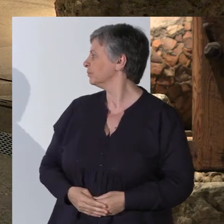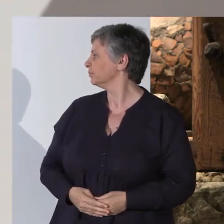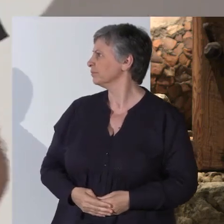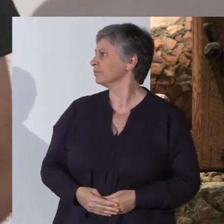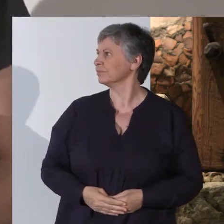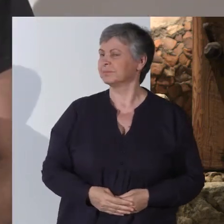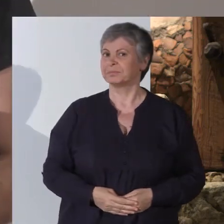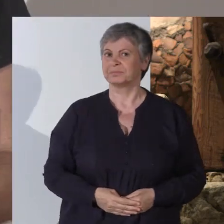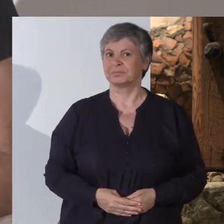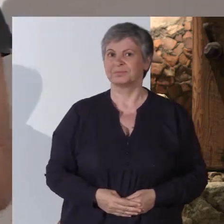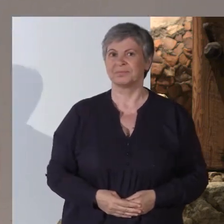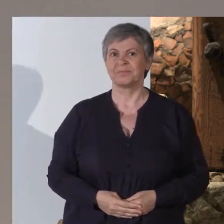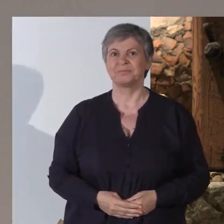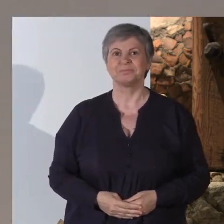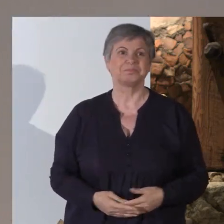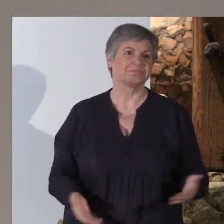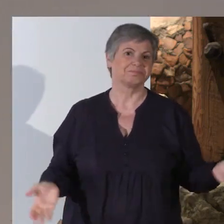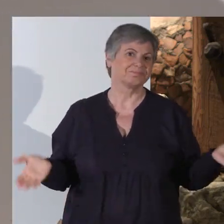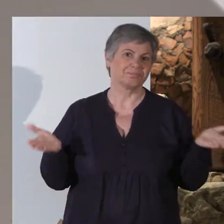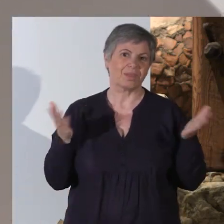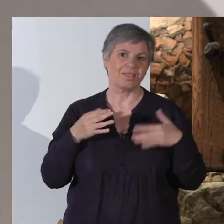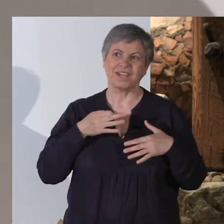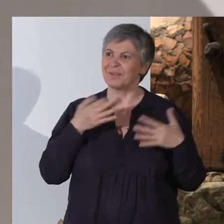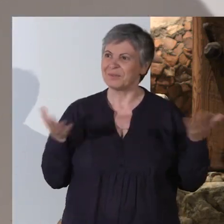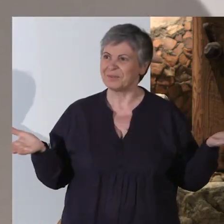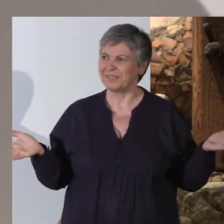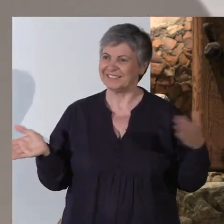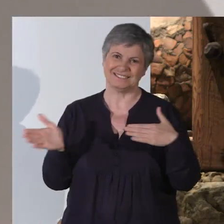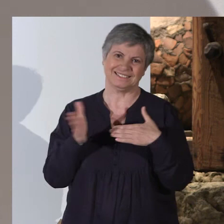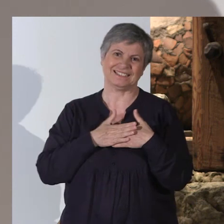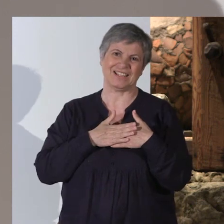κόσμο δεν έχω να πω πολλά ακόμα δηλαδή τελείωσα